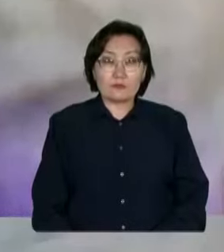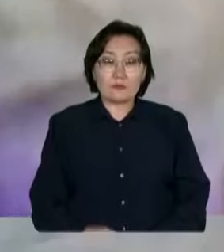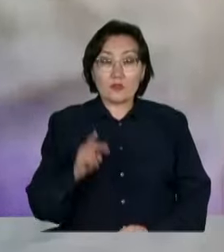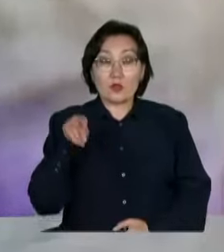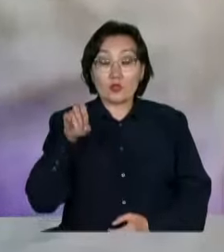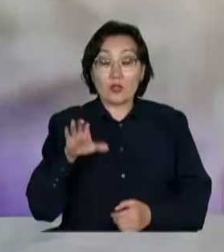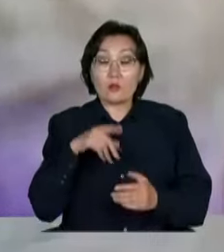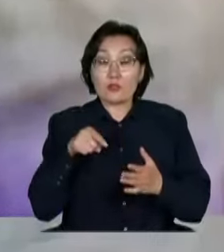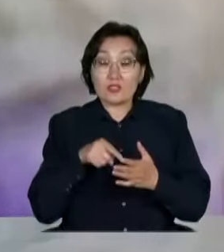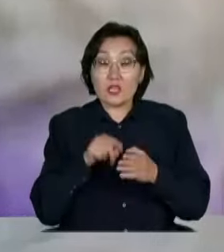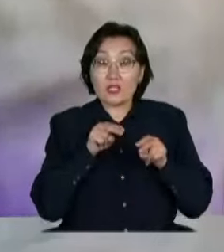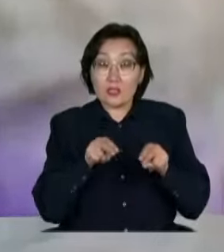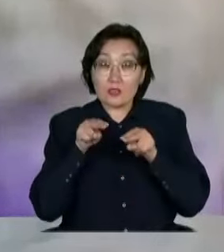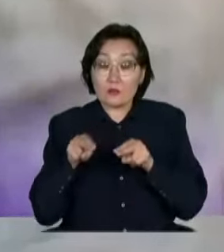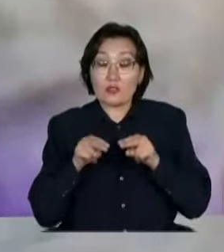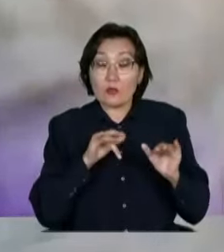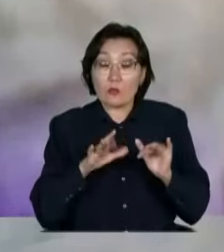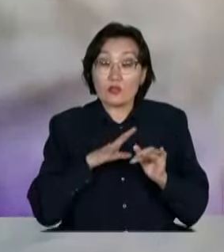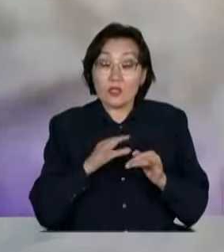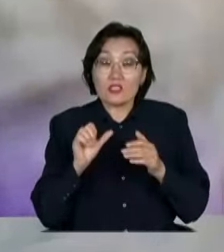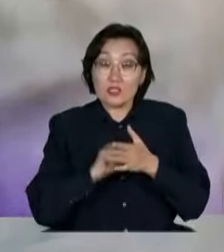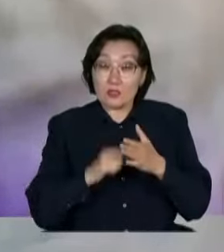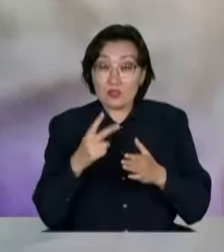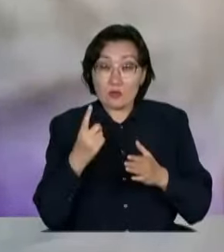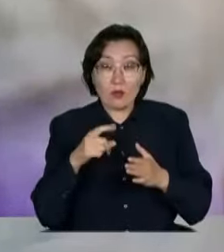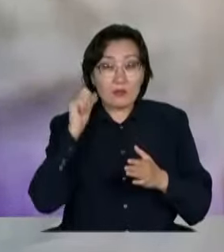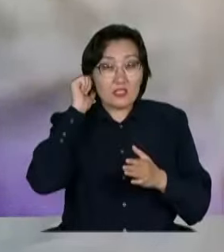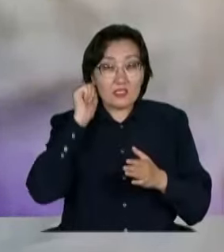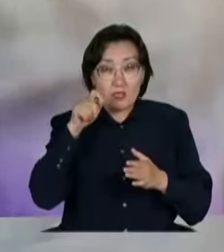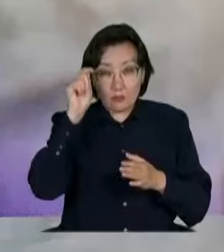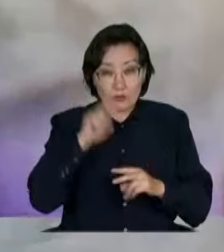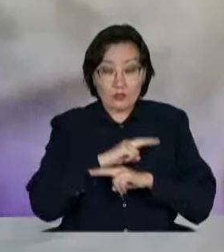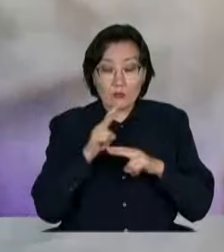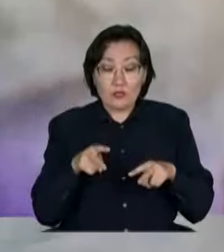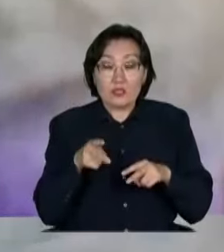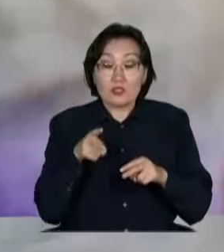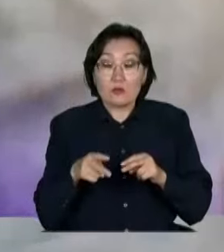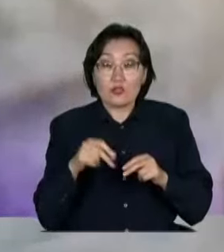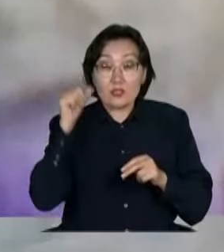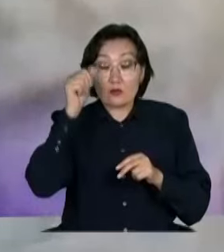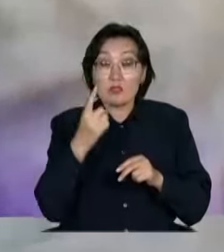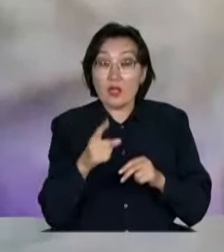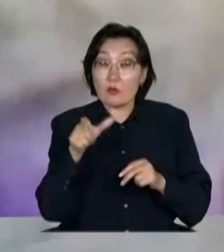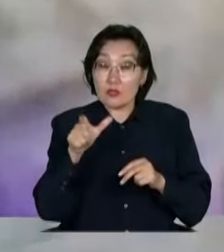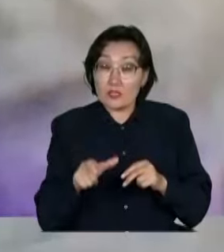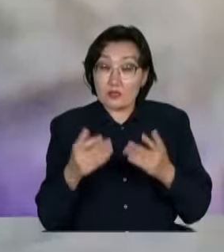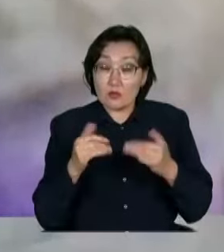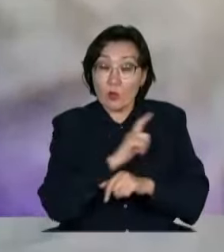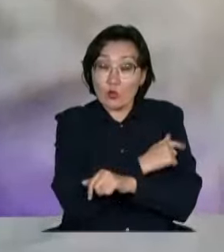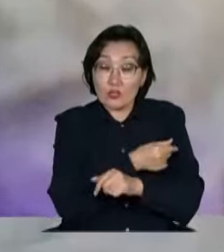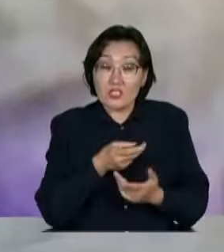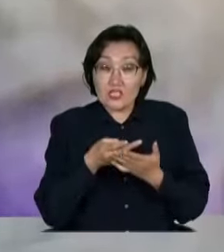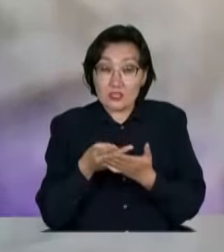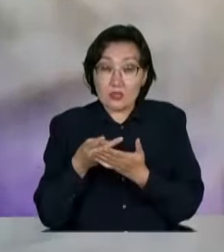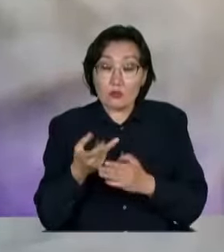Қонаев қаласында атыс болып, салдарынан 21 жастағы жігіт көз жұмды. Оқ тиген 2000-ші жылғы тағы бір азамат қазір ауруханада